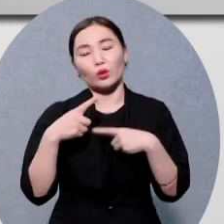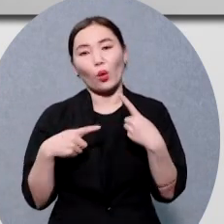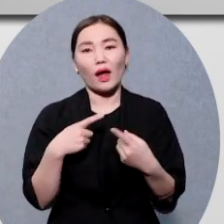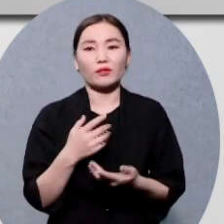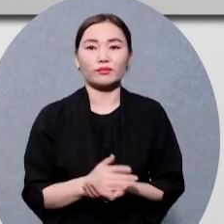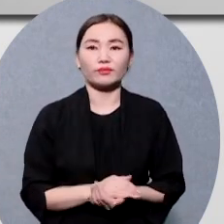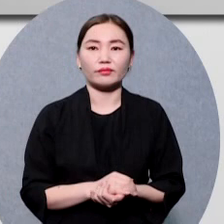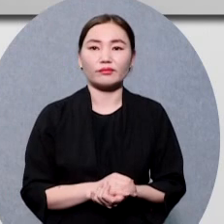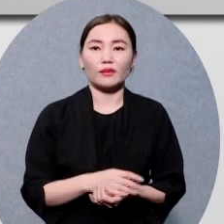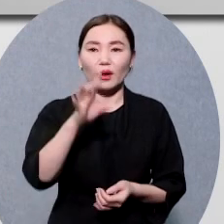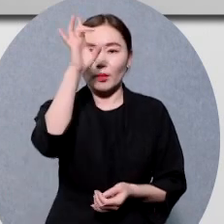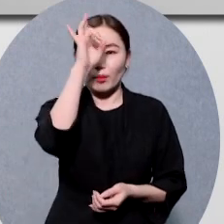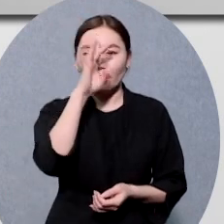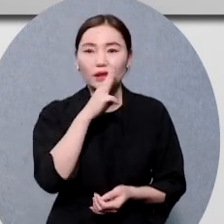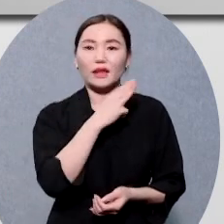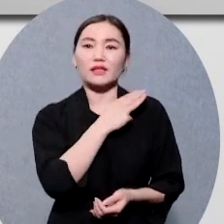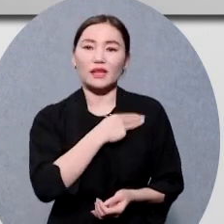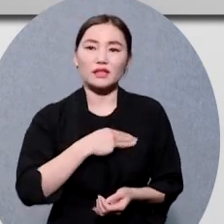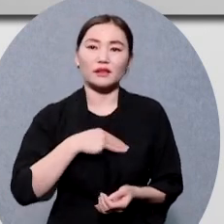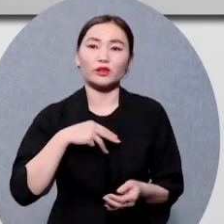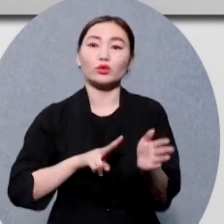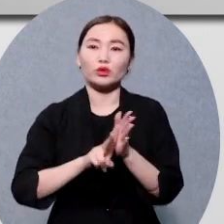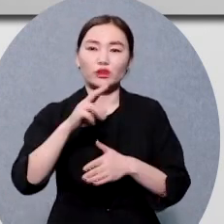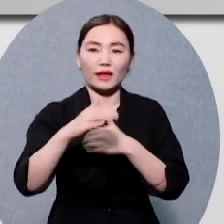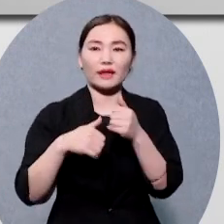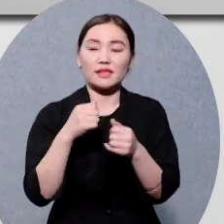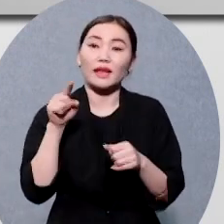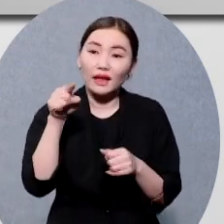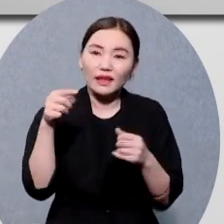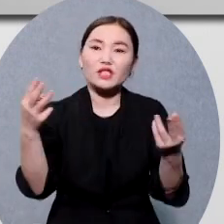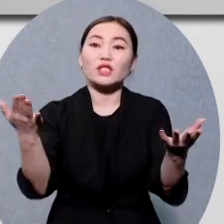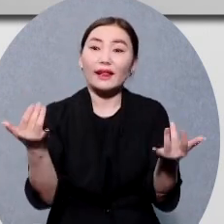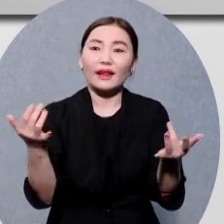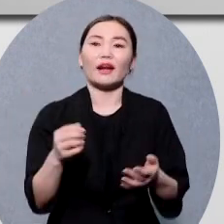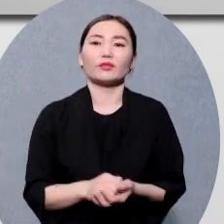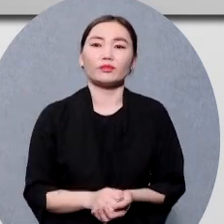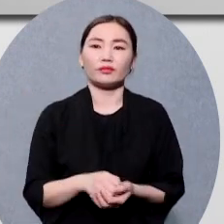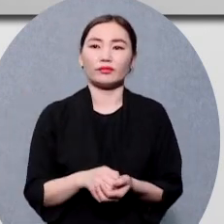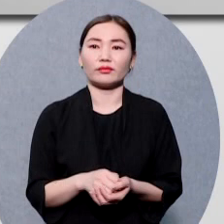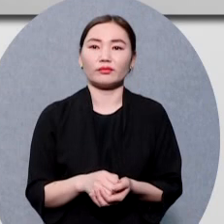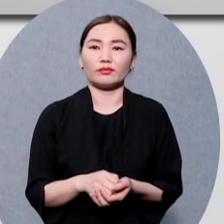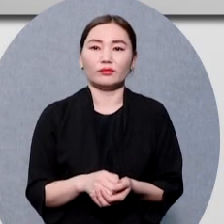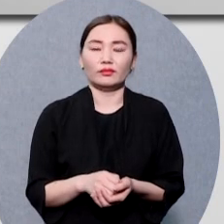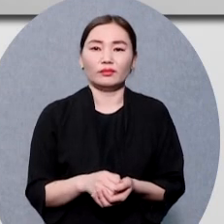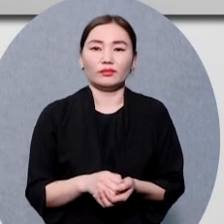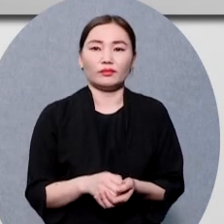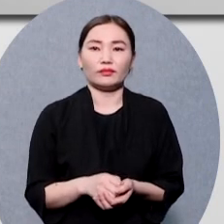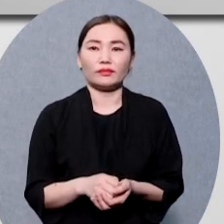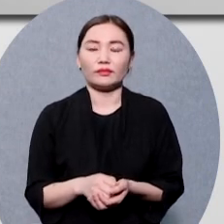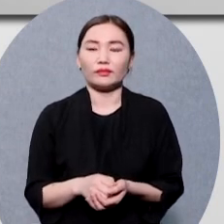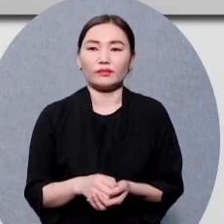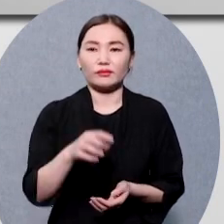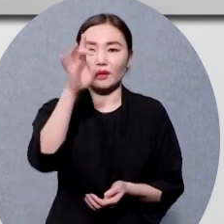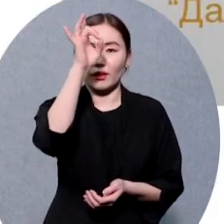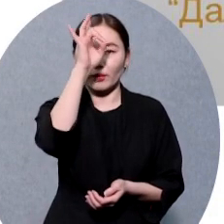шалтгаан хүчин зүйлсийг их сурж баримтаар нотлон тайлбарлана. За мөн үр дагаврыг ойлгож өнөөдөртөө холбон тайлбарлаж